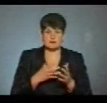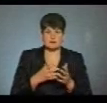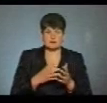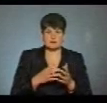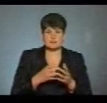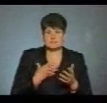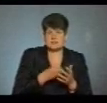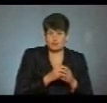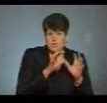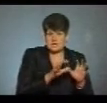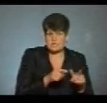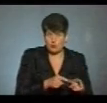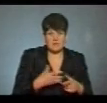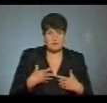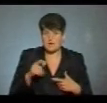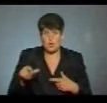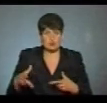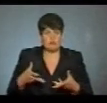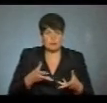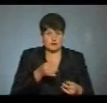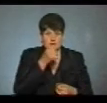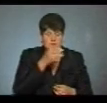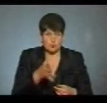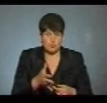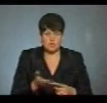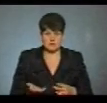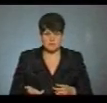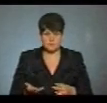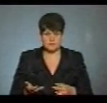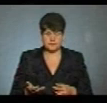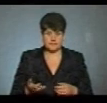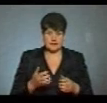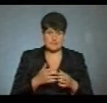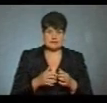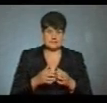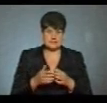впливу не маємо, люди. А серед мікроорганізмів